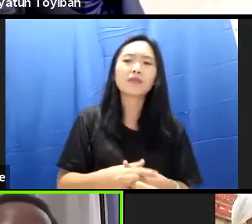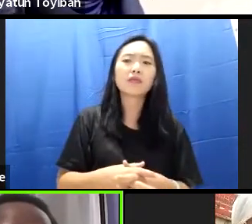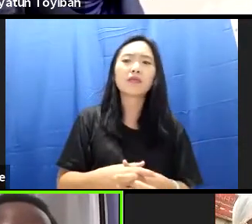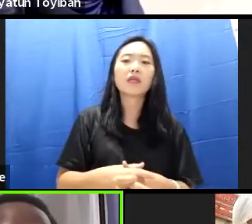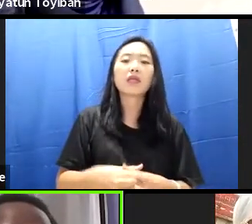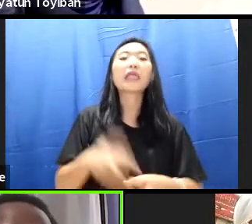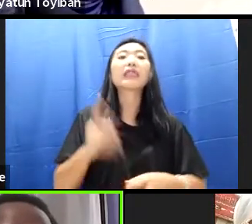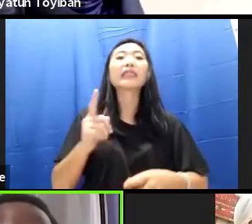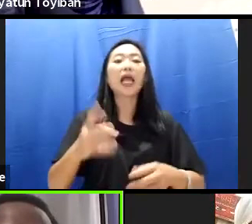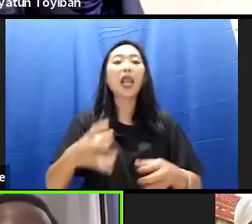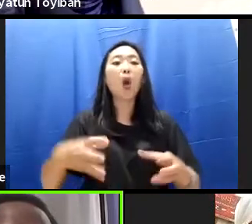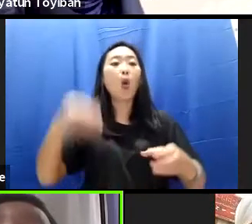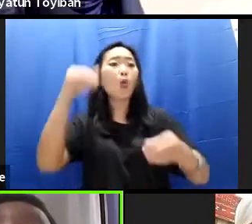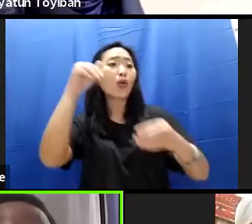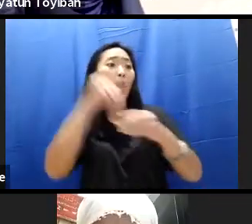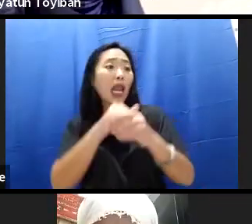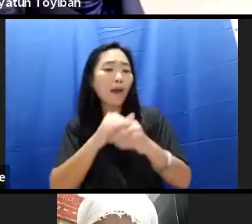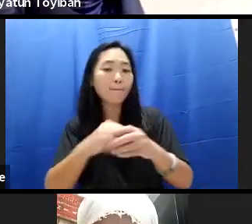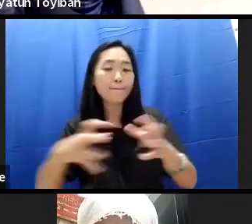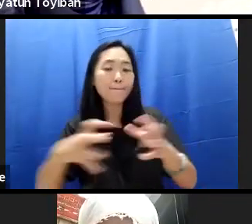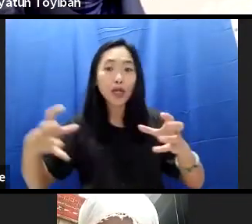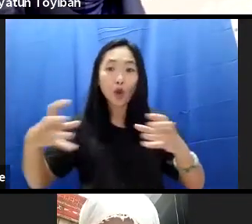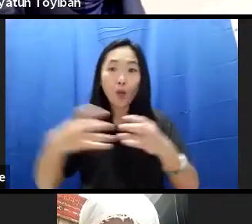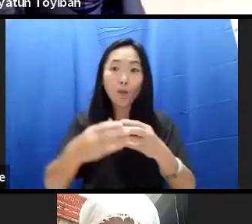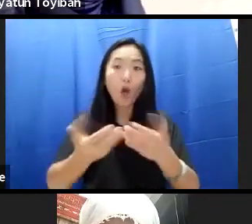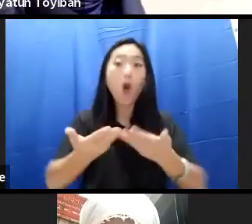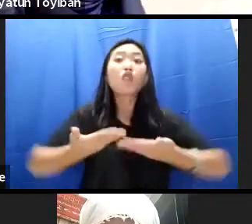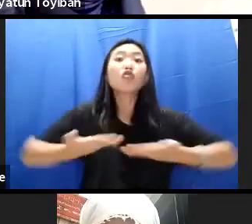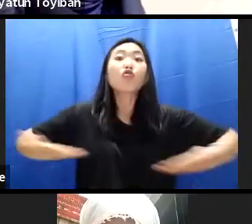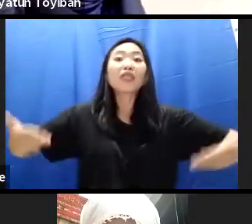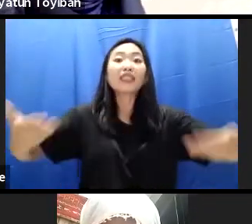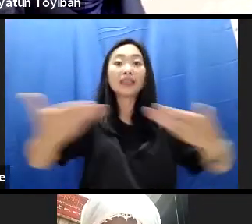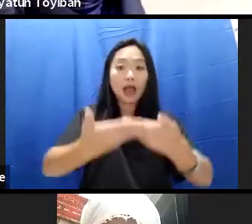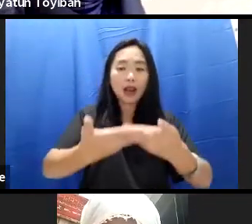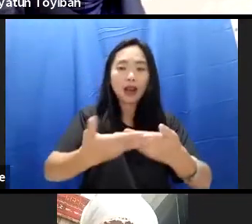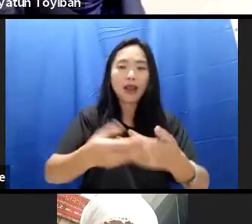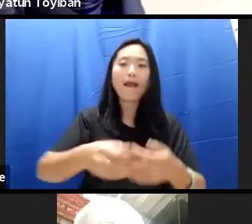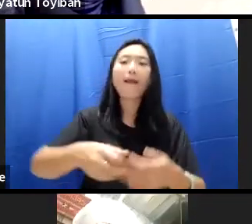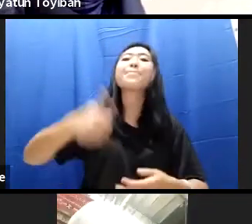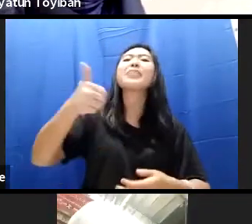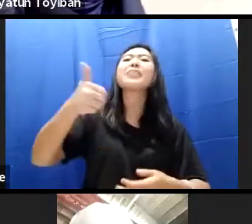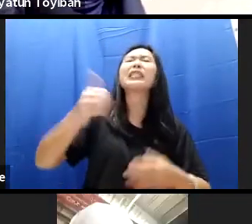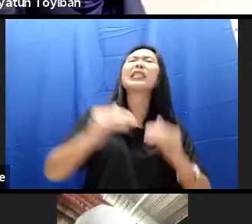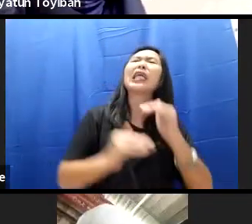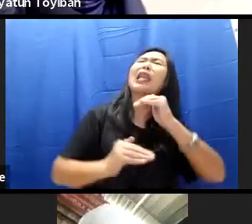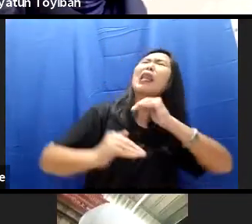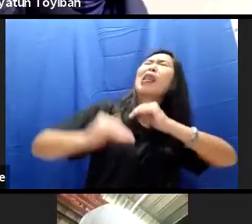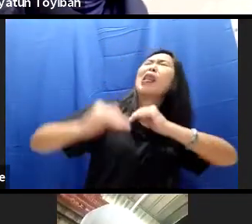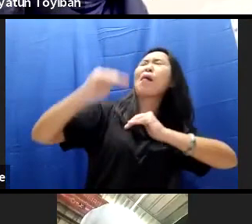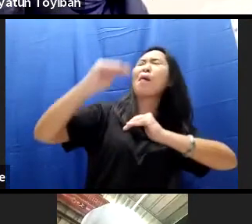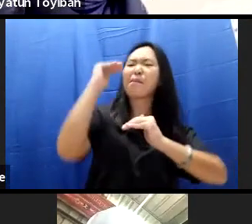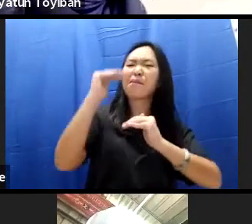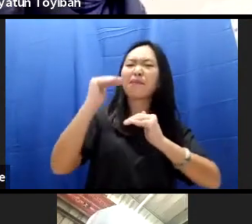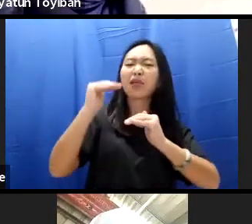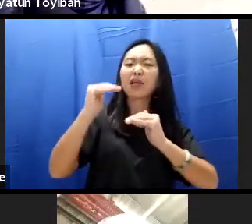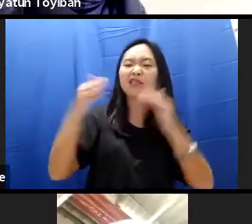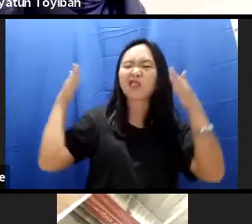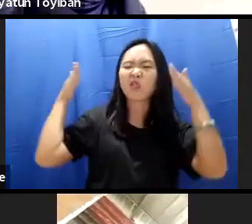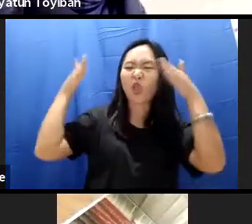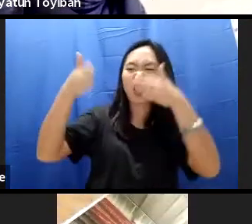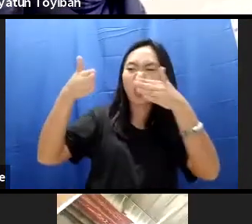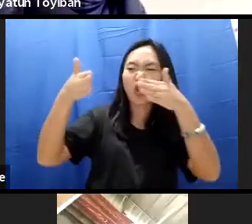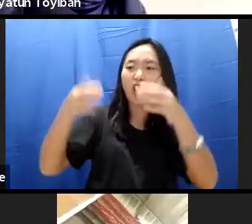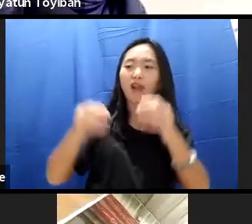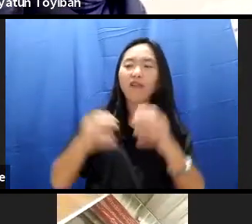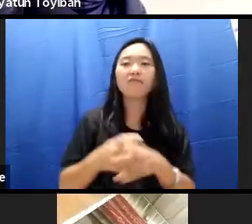mempengaruhi orang-orang tua untuk mendorong anak-anaknya untuk sekolah tinggi menurut saya. Karena juga